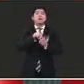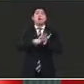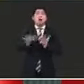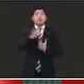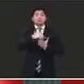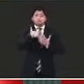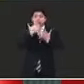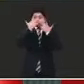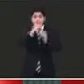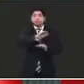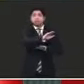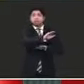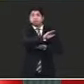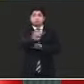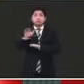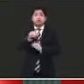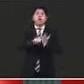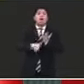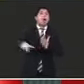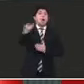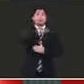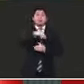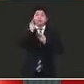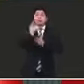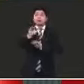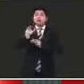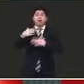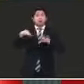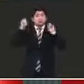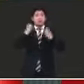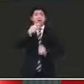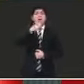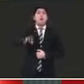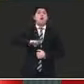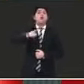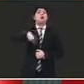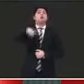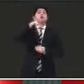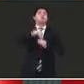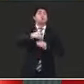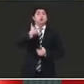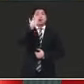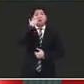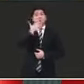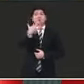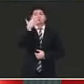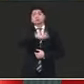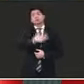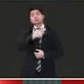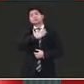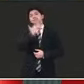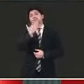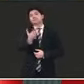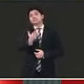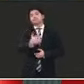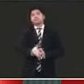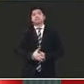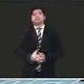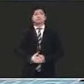türlü imkanı sağladığımız her türlü katkıyı verdiğimiz öğrencilerimize hayırlı olmasını diliyorum